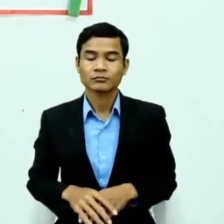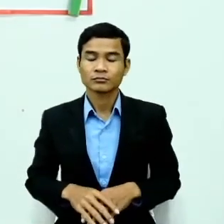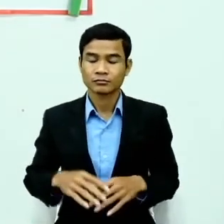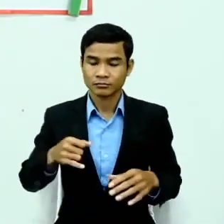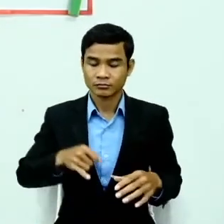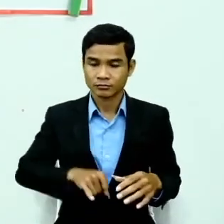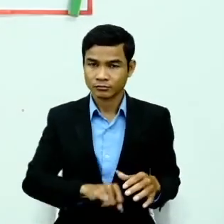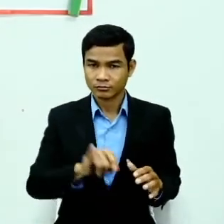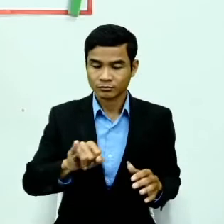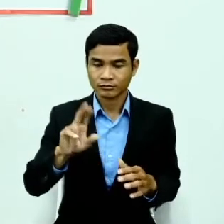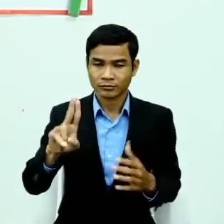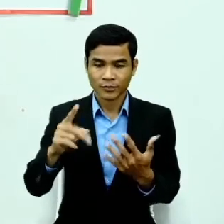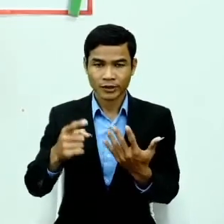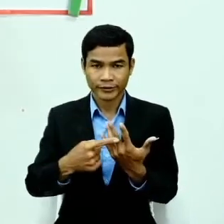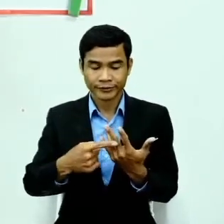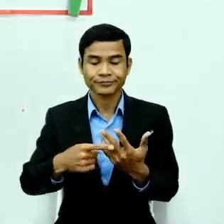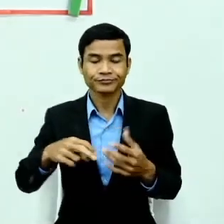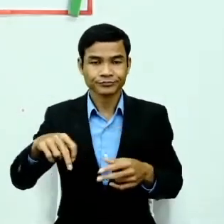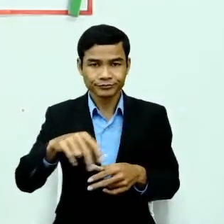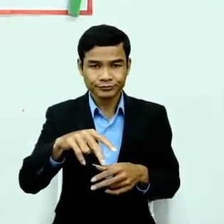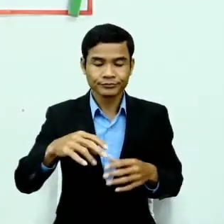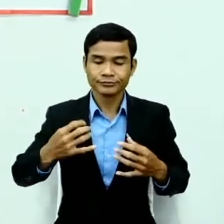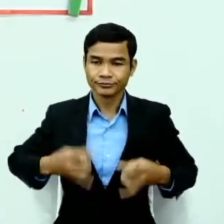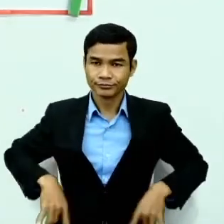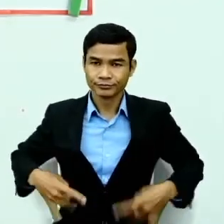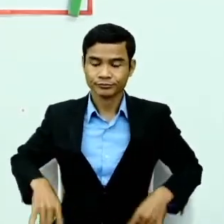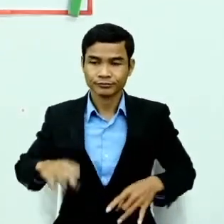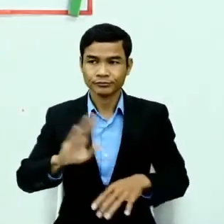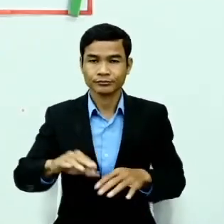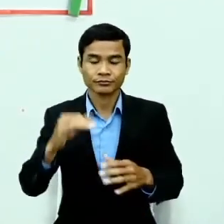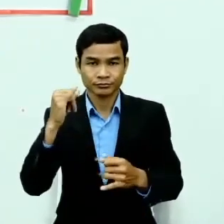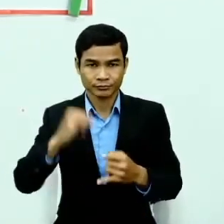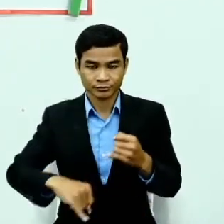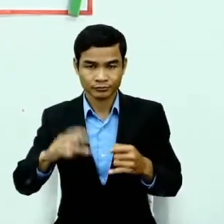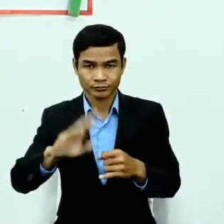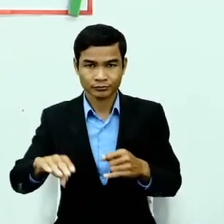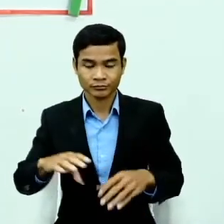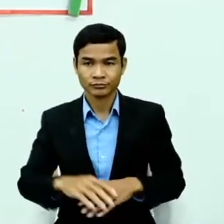ấm đá lẽ lỏ trà cốn trong cái nói